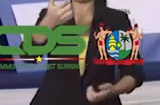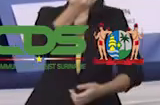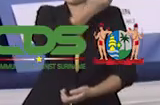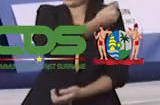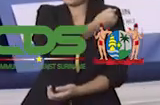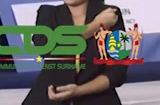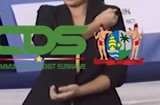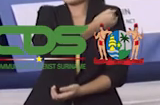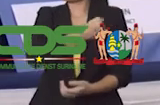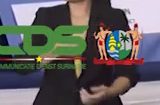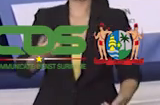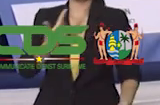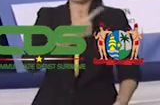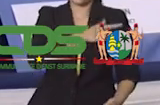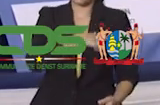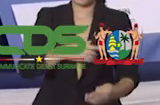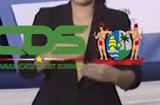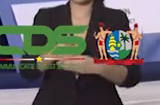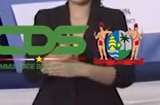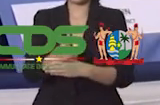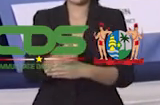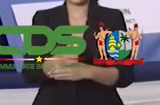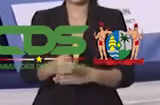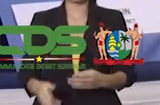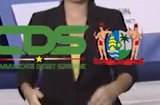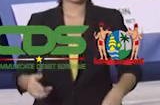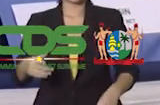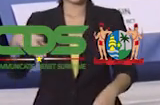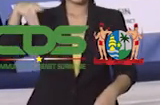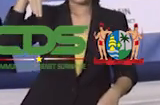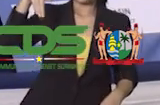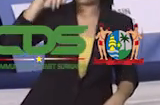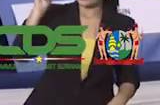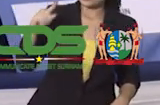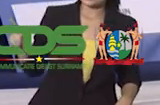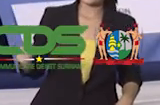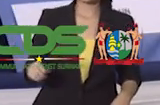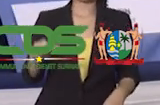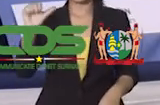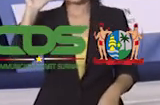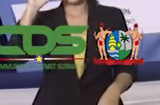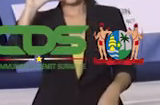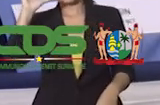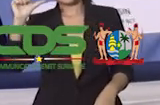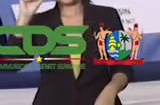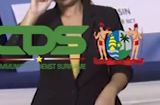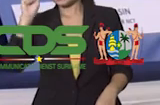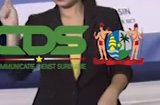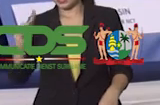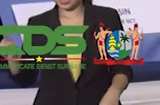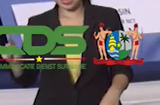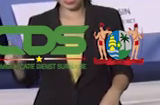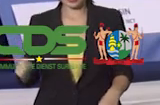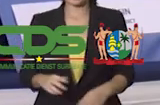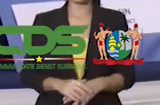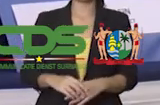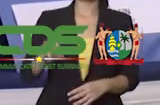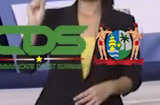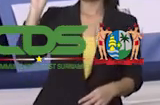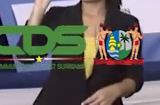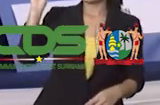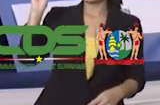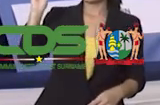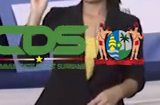aanbieden. Alle drie, Pfizer, Sinopharm en AstraZeneca. En we kijken nu ook naar de mogelijkheid